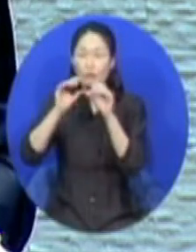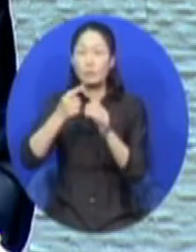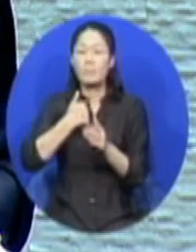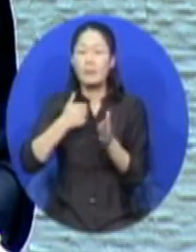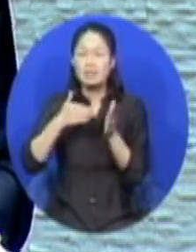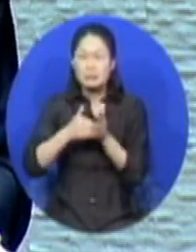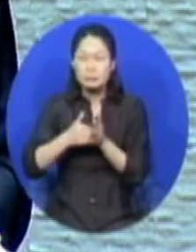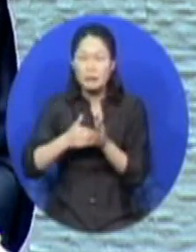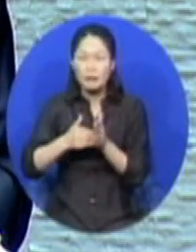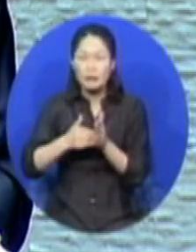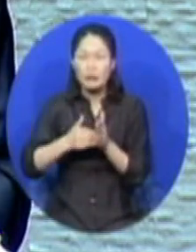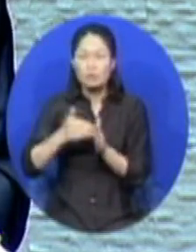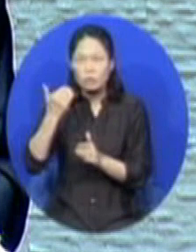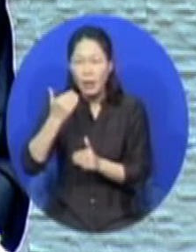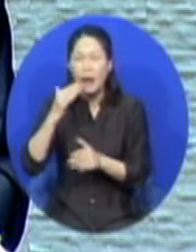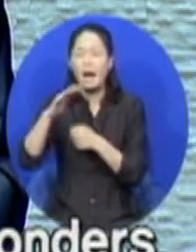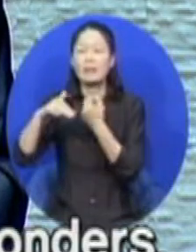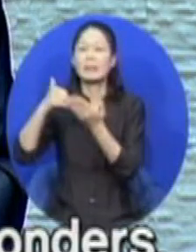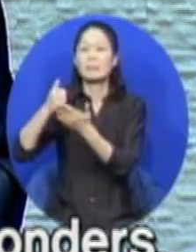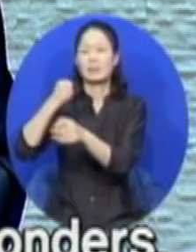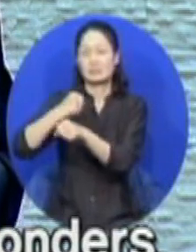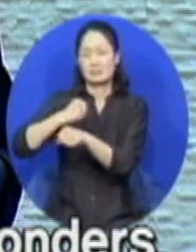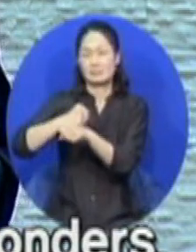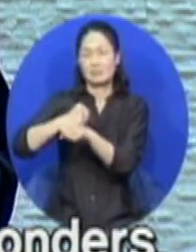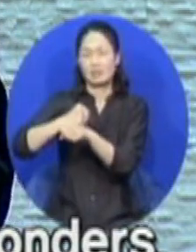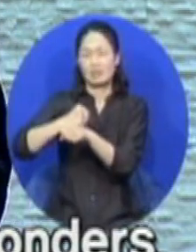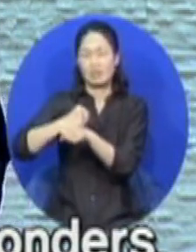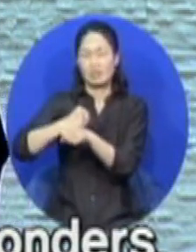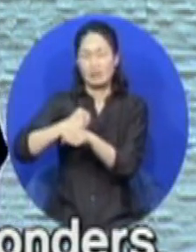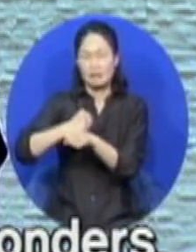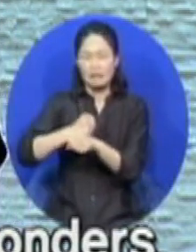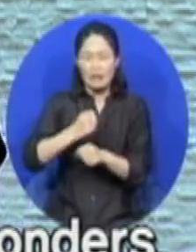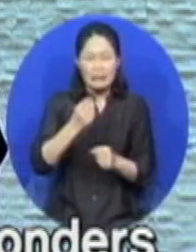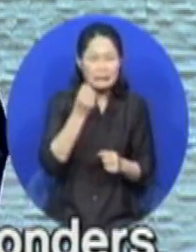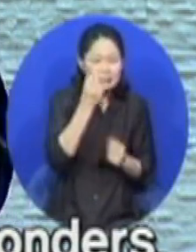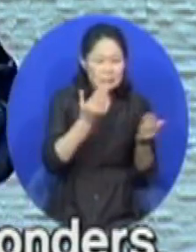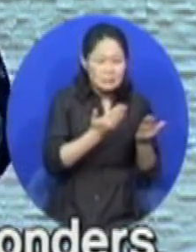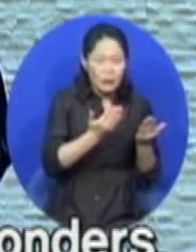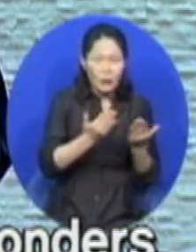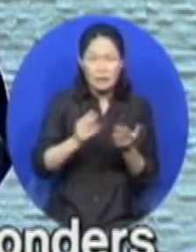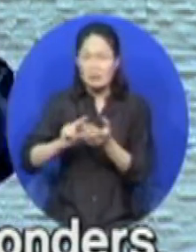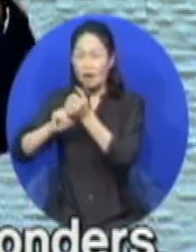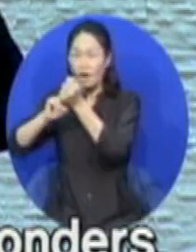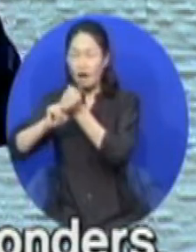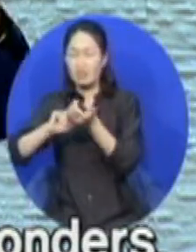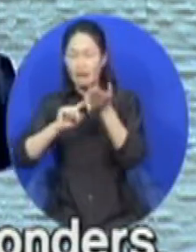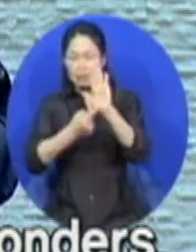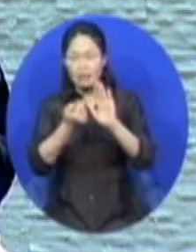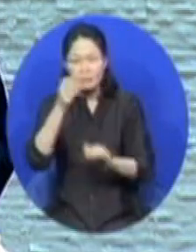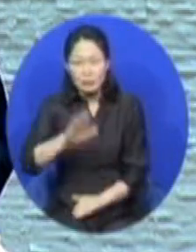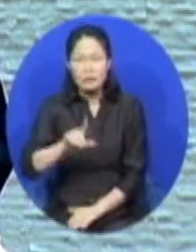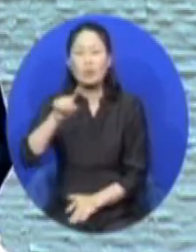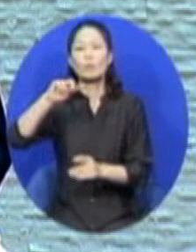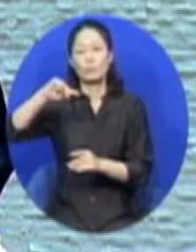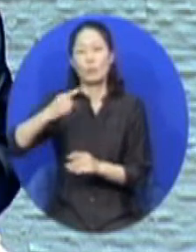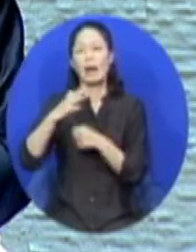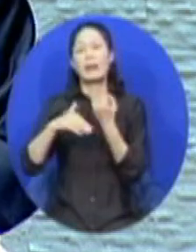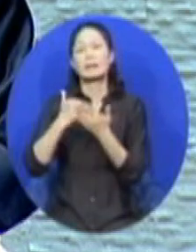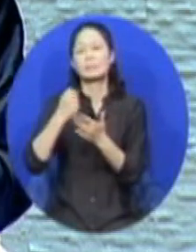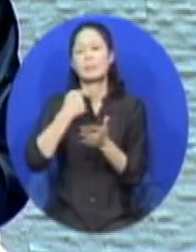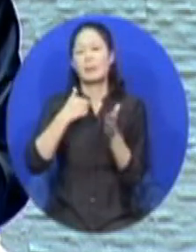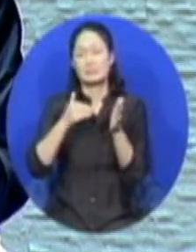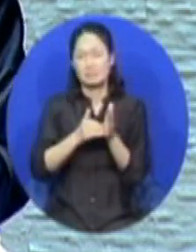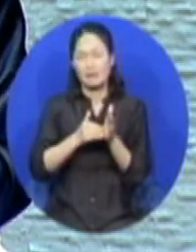함께 아니고 하나님이 하셨어요 기사와 이적이 나타났는데 그것도 우리가 한 게 아니고 하나님이 하셨어요